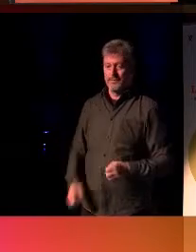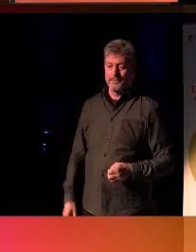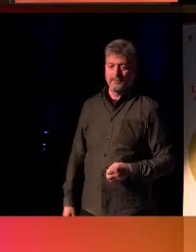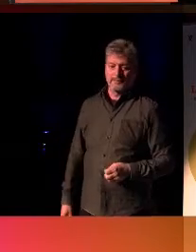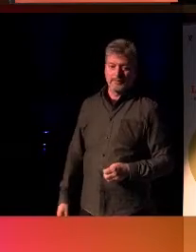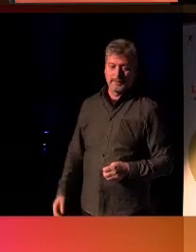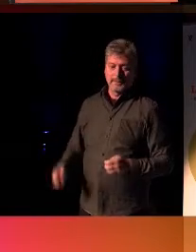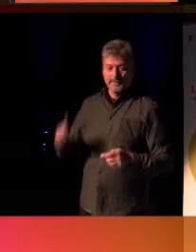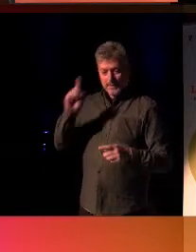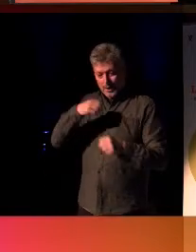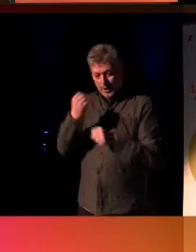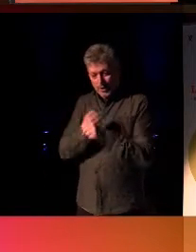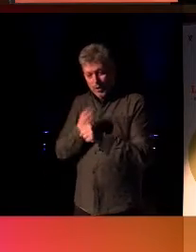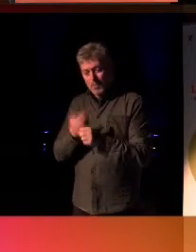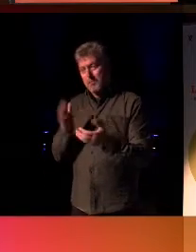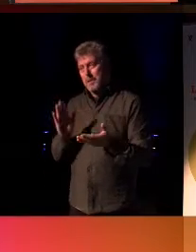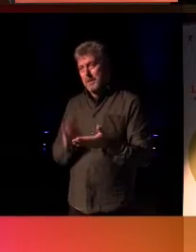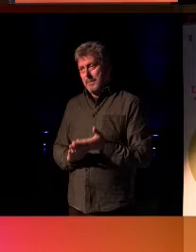Vi kan jobbe med